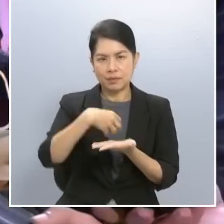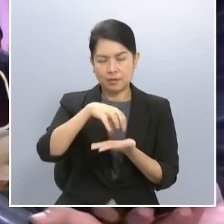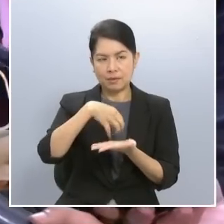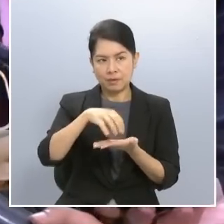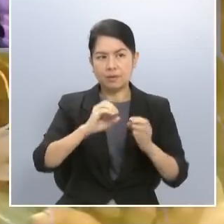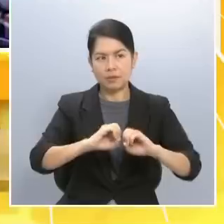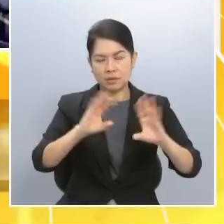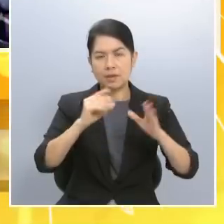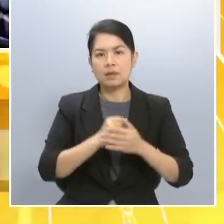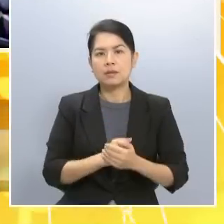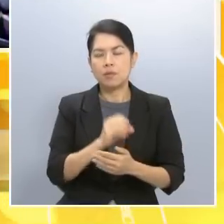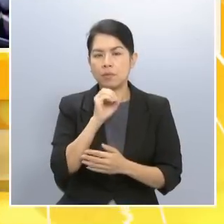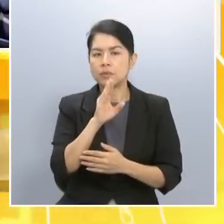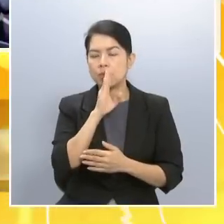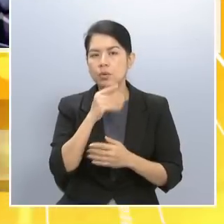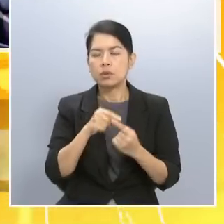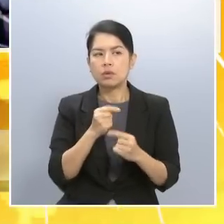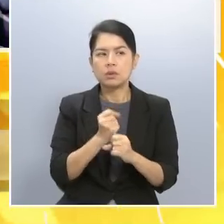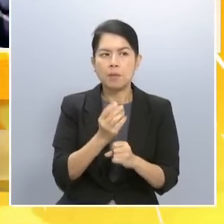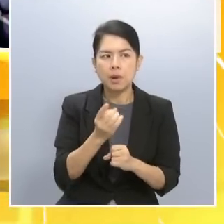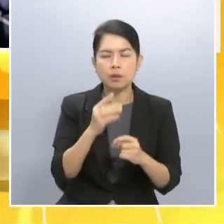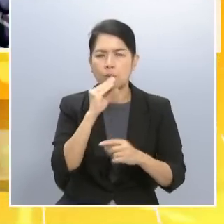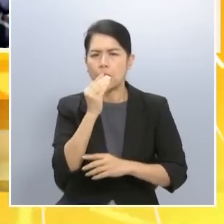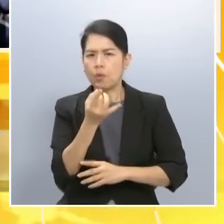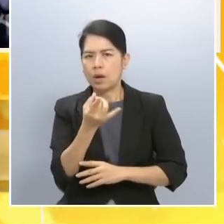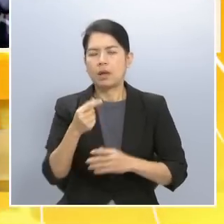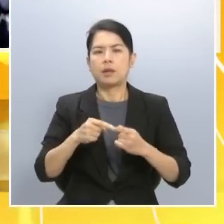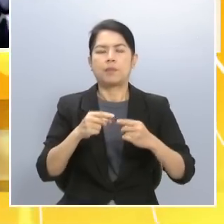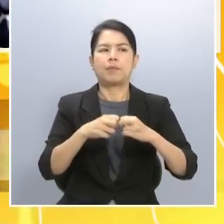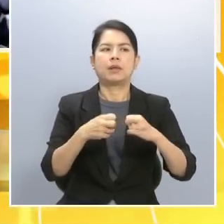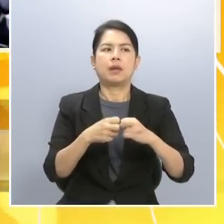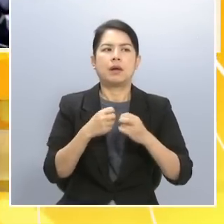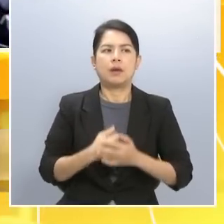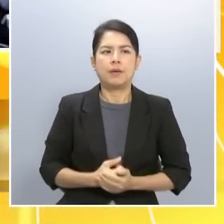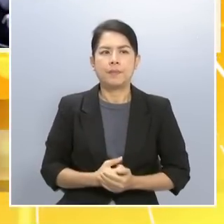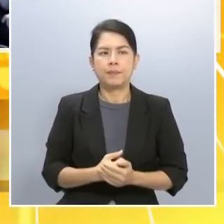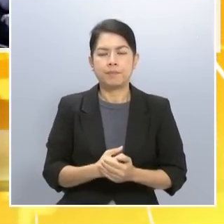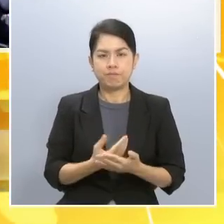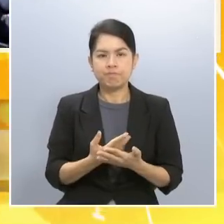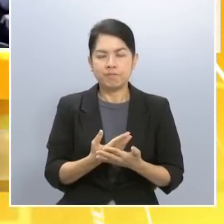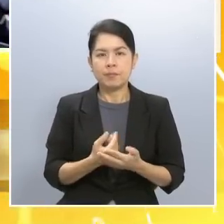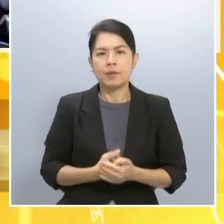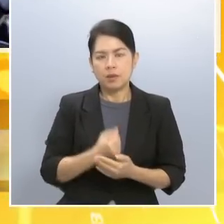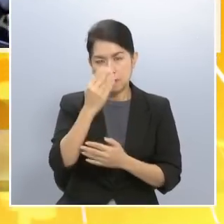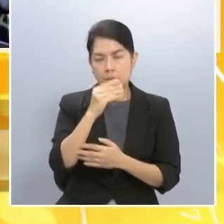ถ้าไปพูดอะไรไปเคลื่อนไหวอะไรมันก็เหมือนตอนแรกๆทั้งที่บอกว่าไม่รู้เรื่องดีลล็อกดีลับเจ้าตัวก็บอกไม่ต้องการจะให้เกิด